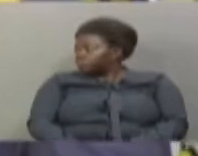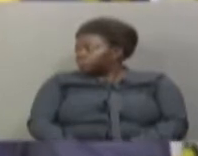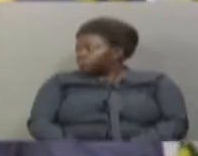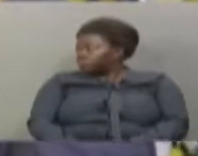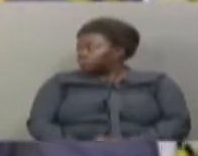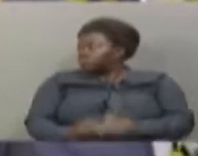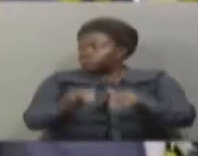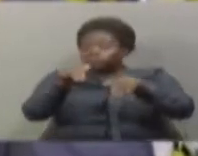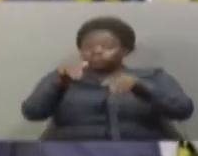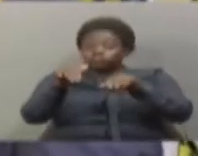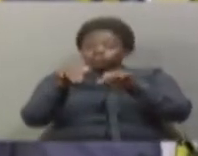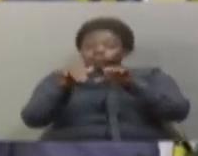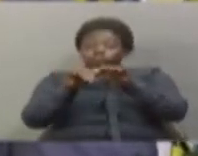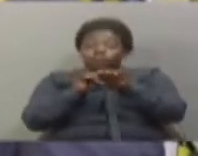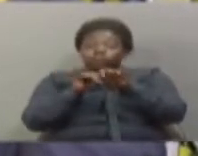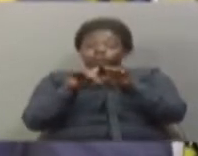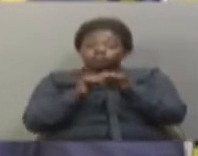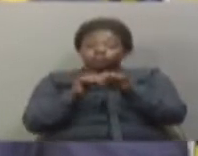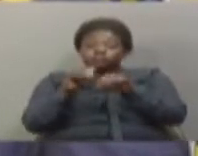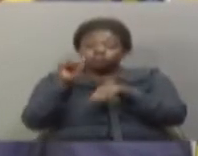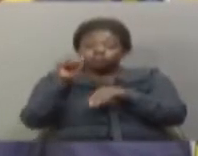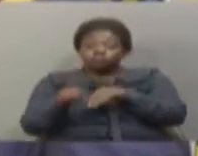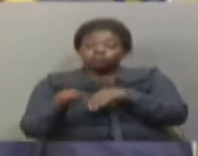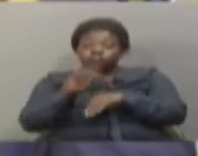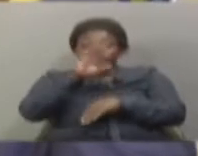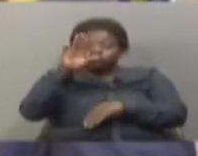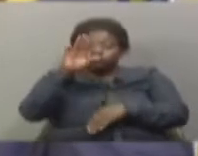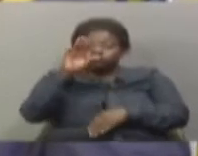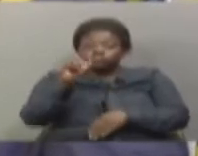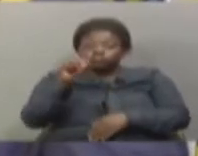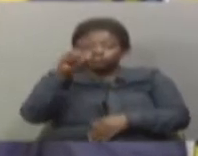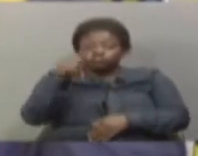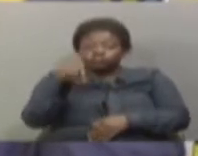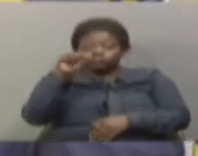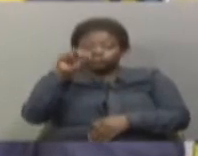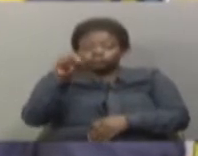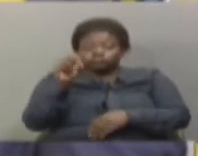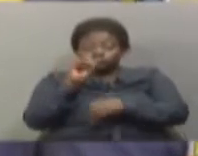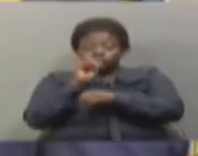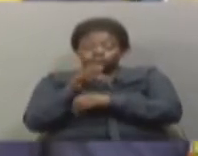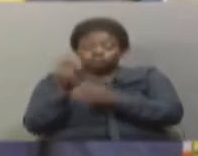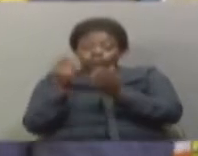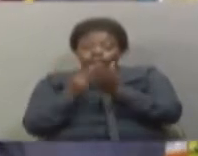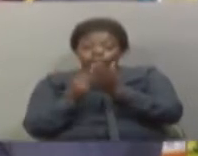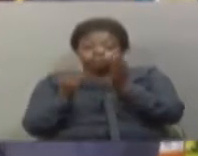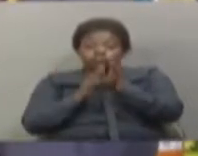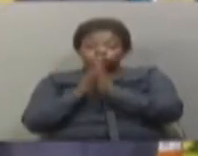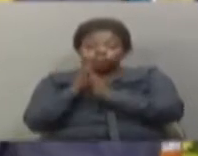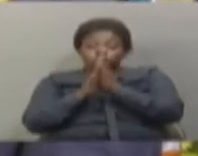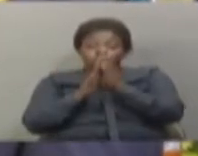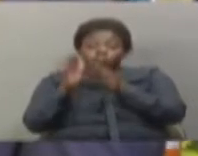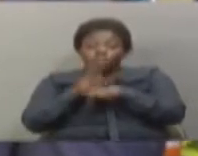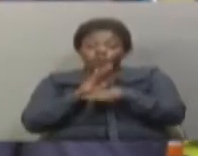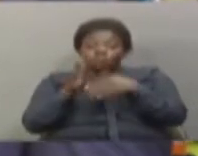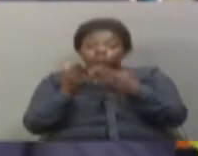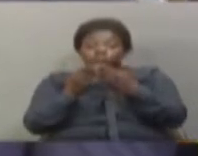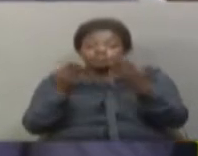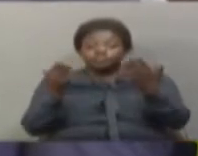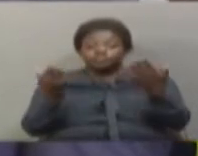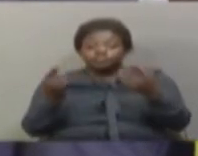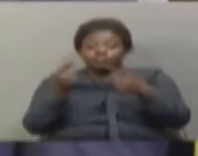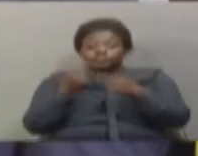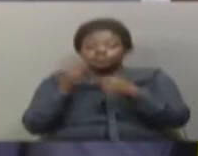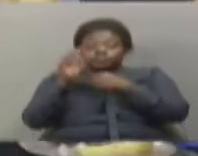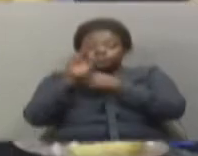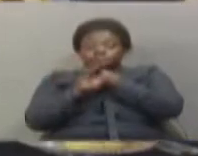Omubaka wa Uganda South Africa Paul Amoro ng'asira nakalatidde bannayuganda okwettanira ebyobusuubuzi naddala mu miti ebisibuka mu